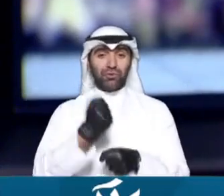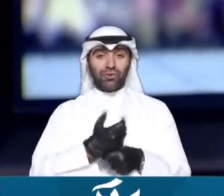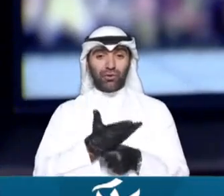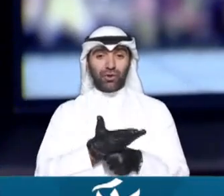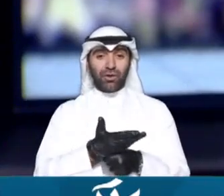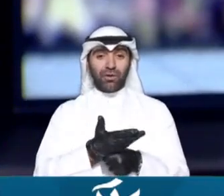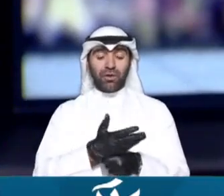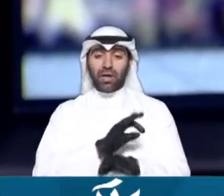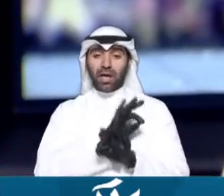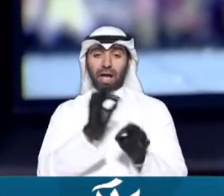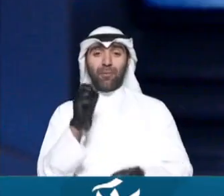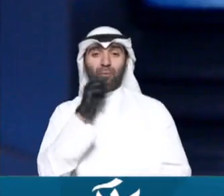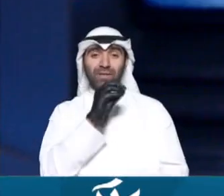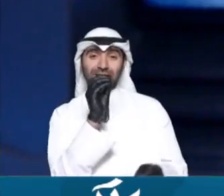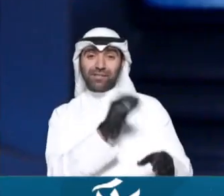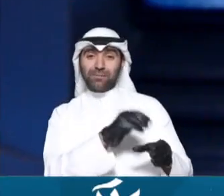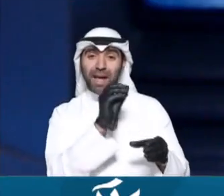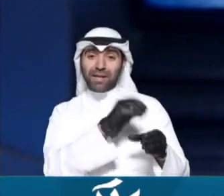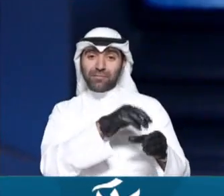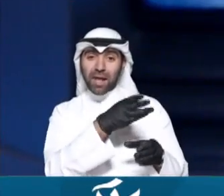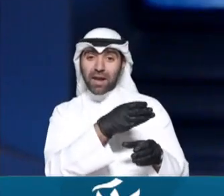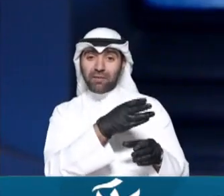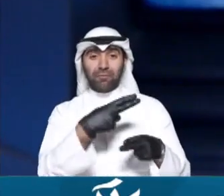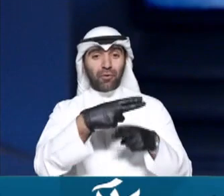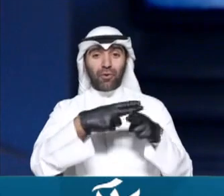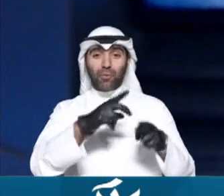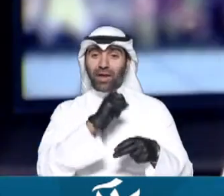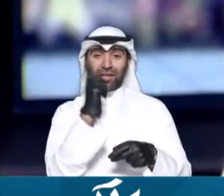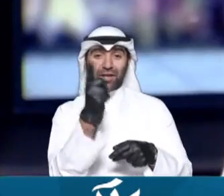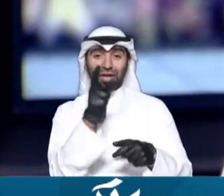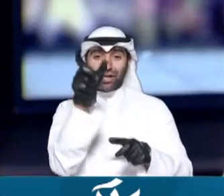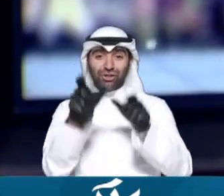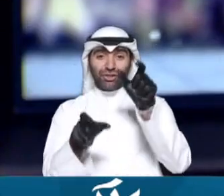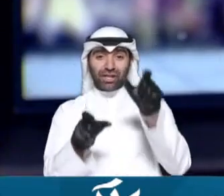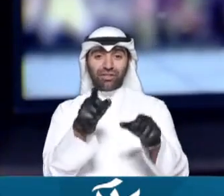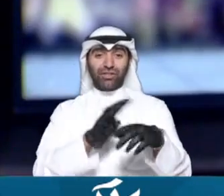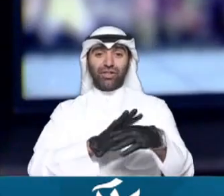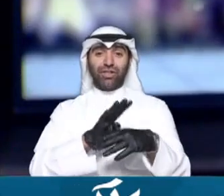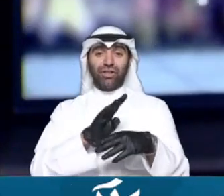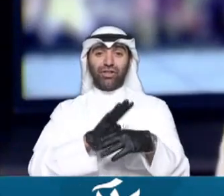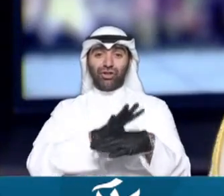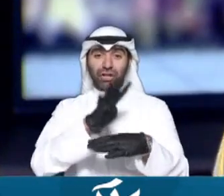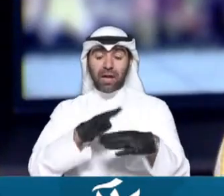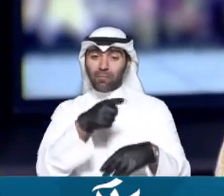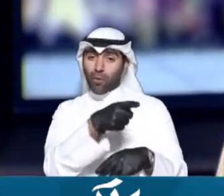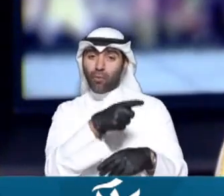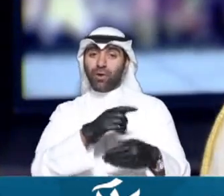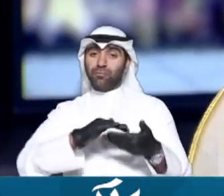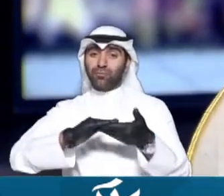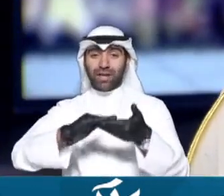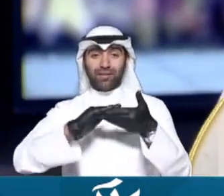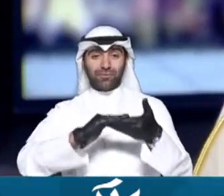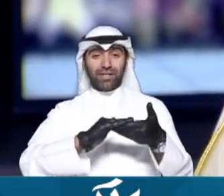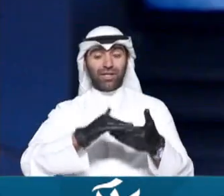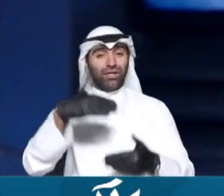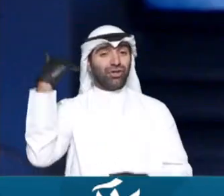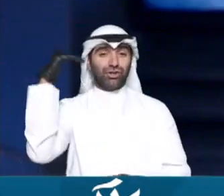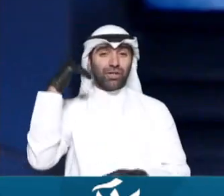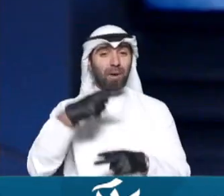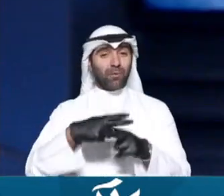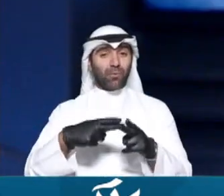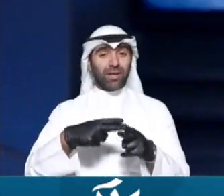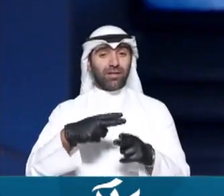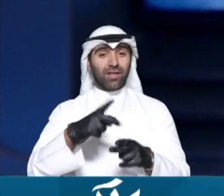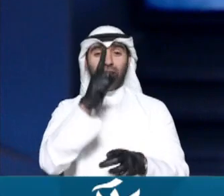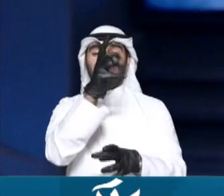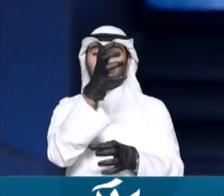تطوع الشباب في كل. نعم. مكان. نعم. وفعلاً هم ثروة الأمة. الله أمان. شبابها هم ثروة الأمة. طيب الشيخ أحمد القطان، حقيقة